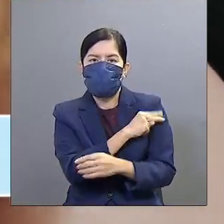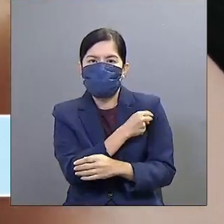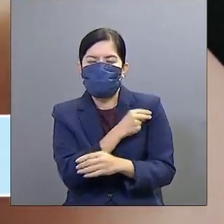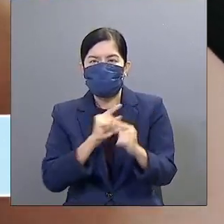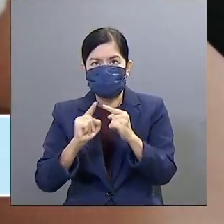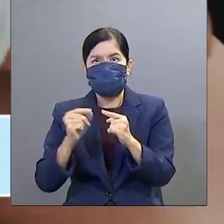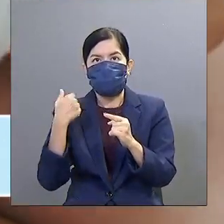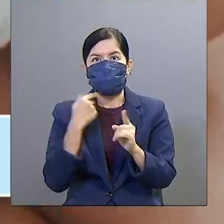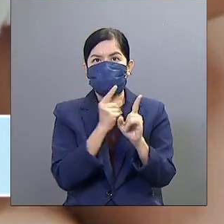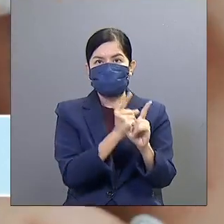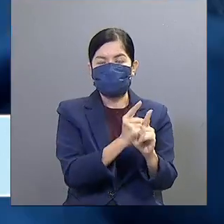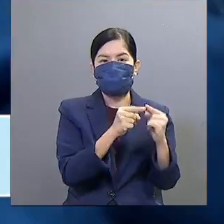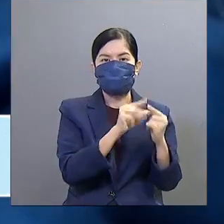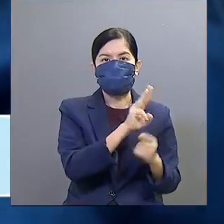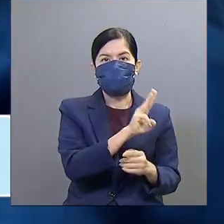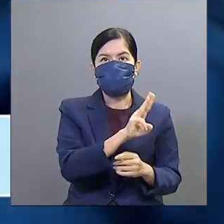www.dms.go.th หรือโทรที่